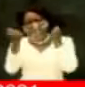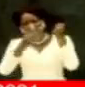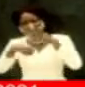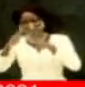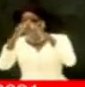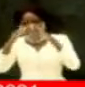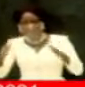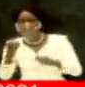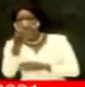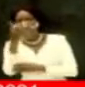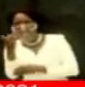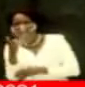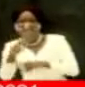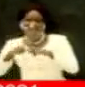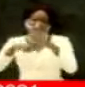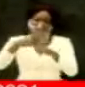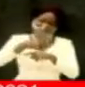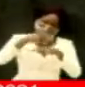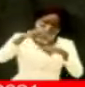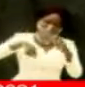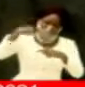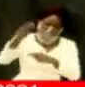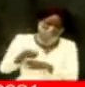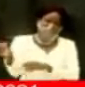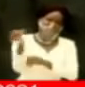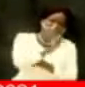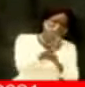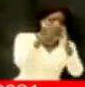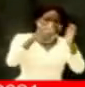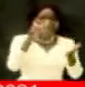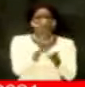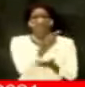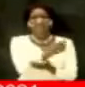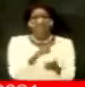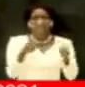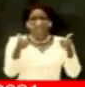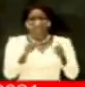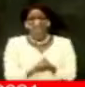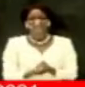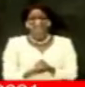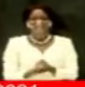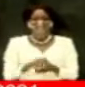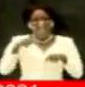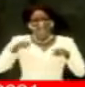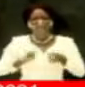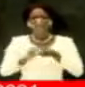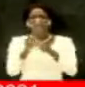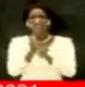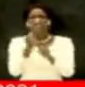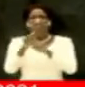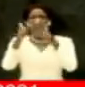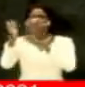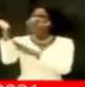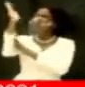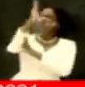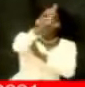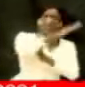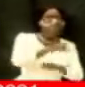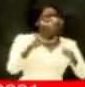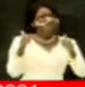ku office lero takubira nditu nchilo zina zina za ku office demo katifusa nditu nditu wabuno